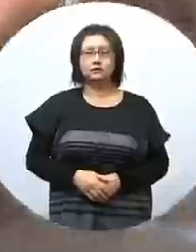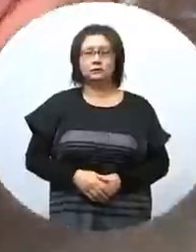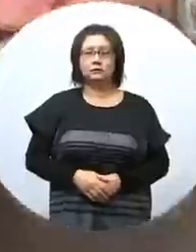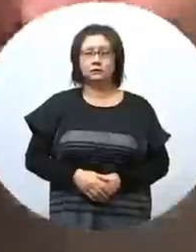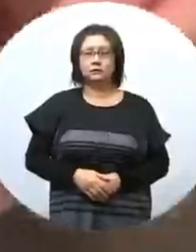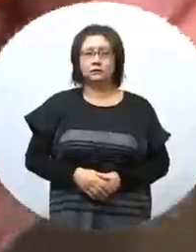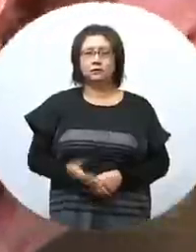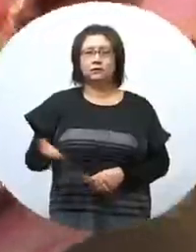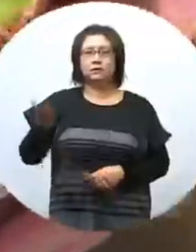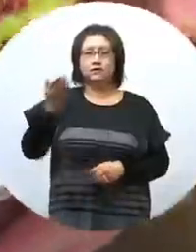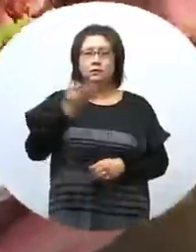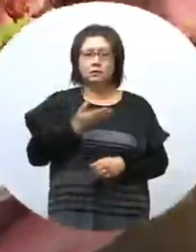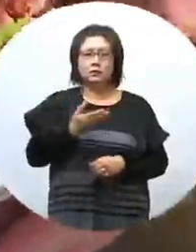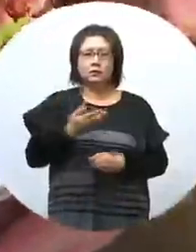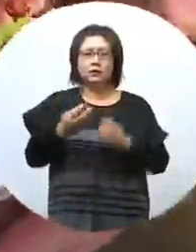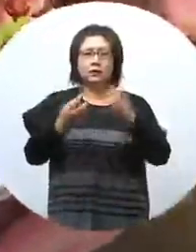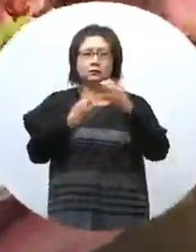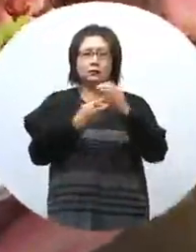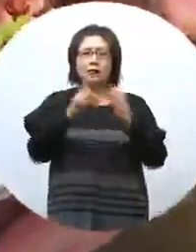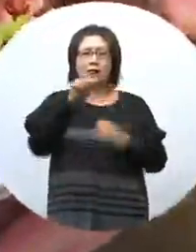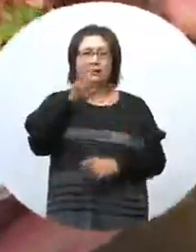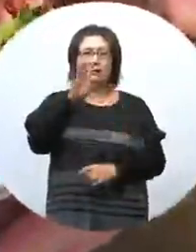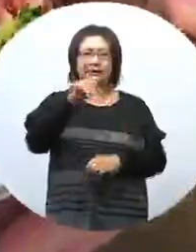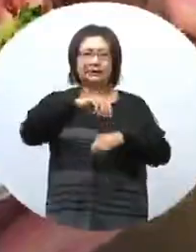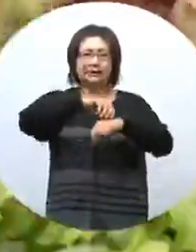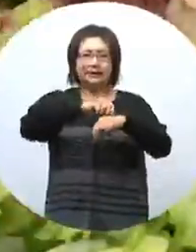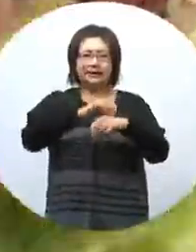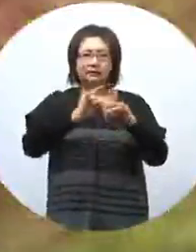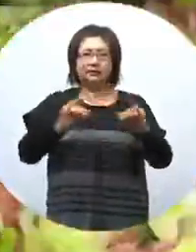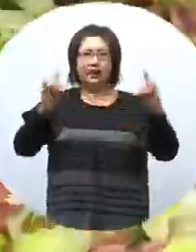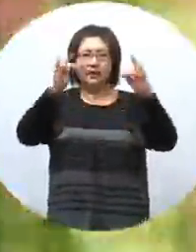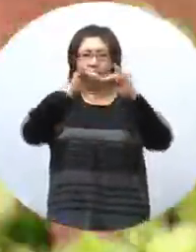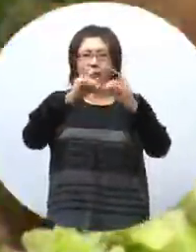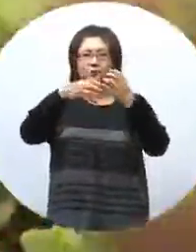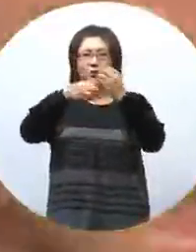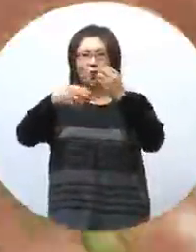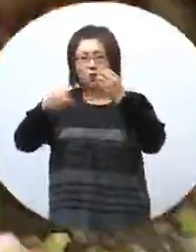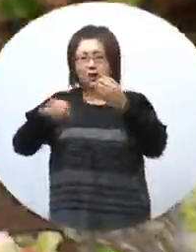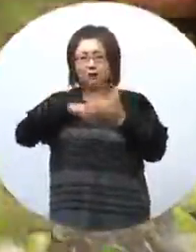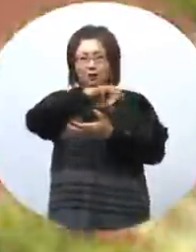そして豚ひき肉とキャベツ、ほうれん草を混ぜ合わせます。